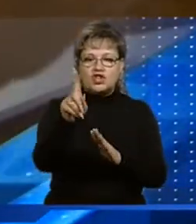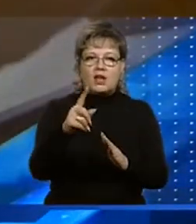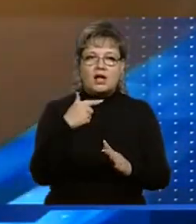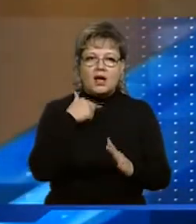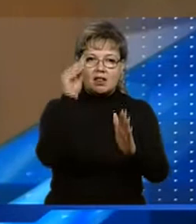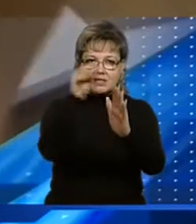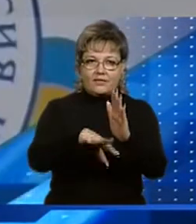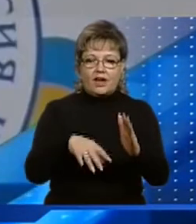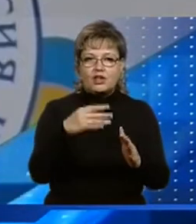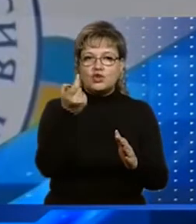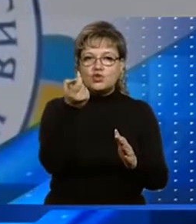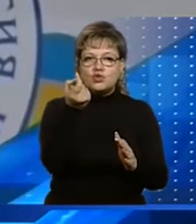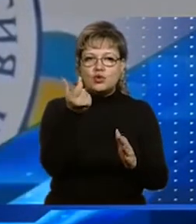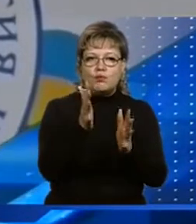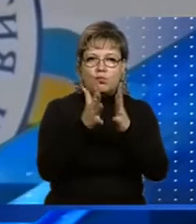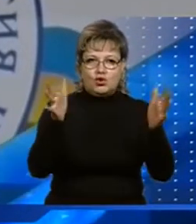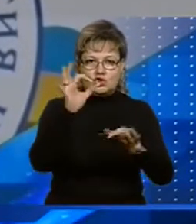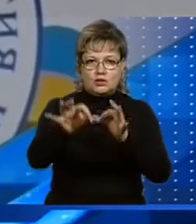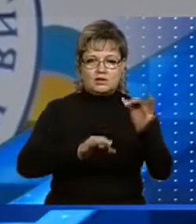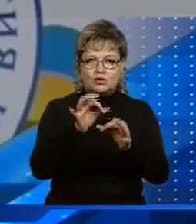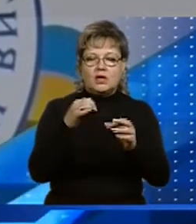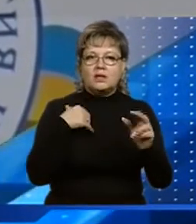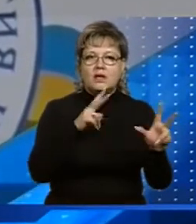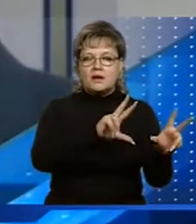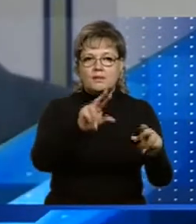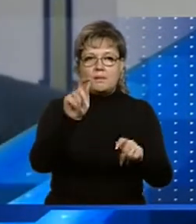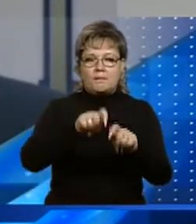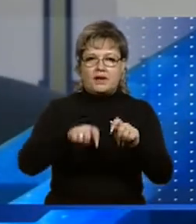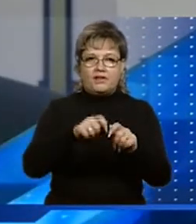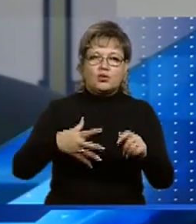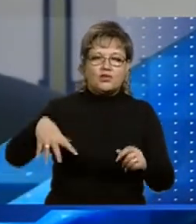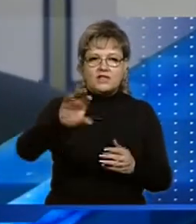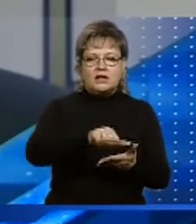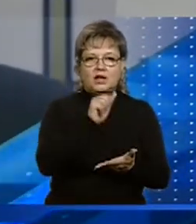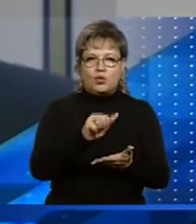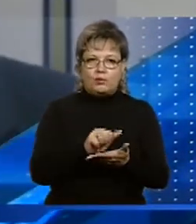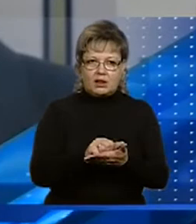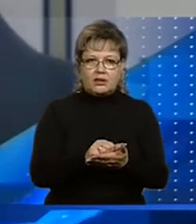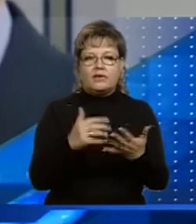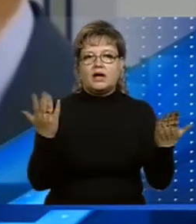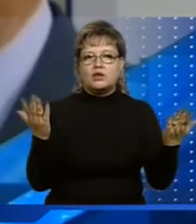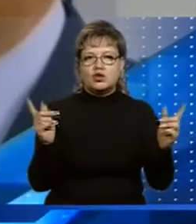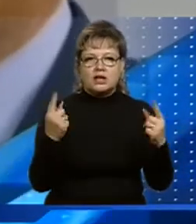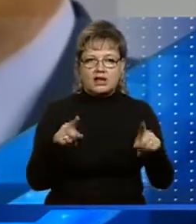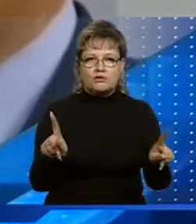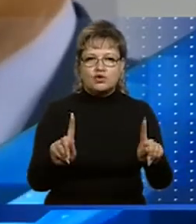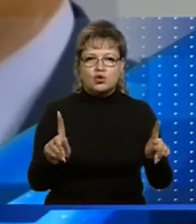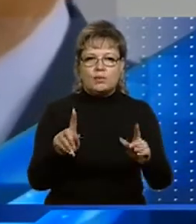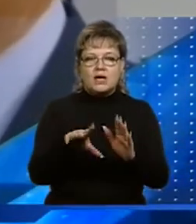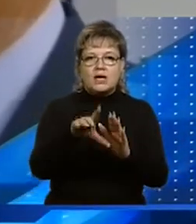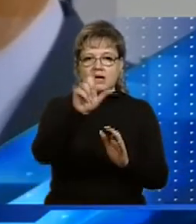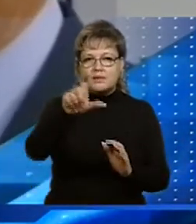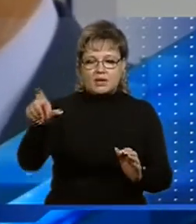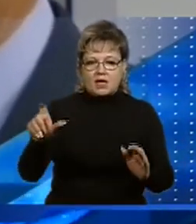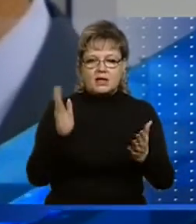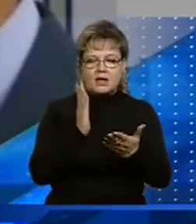чуть больше суток. Наша задача – обеспечить тщательнейшую проверку всех документов для того, чтобы избиратели